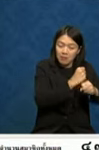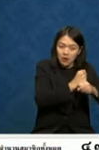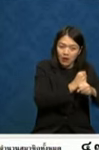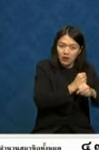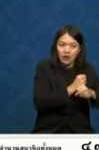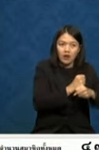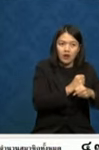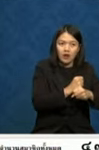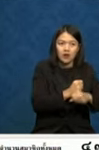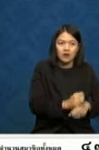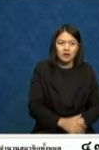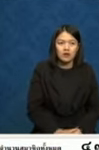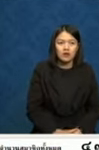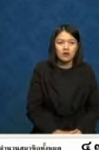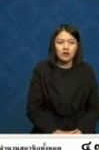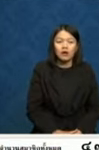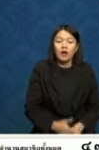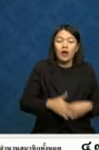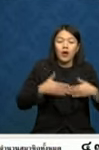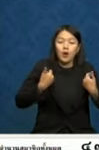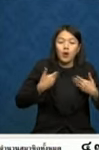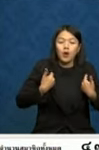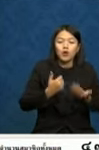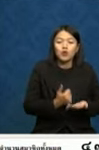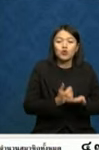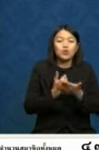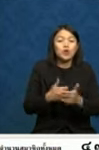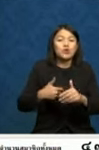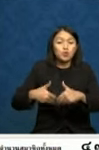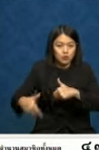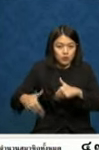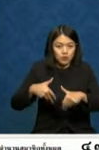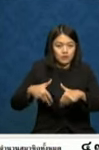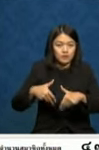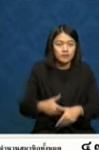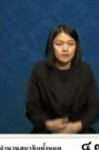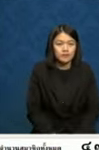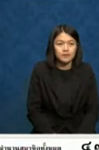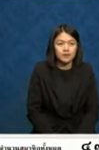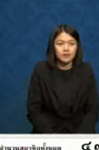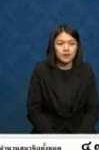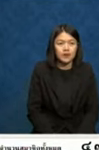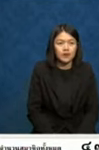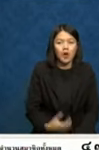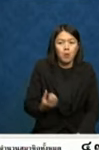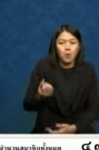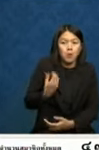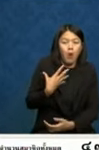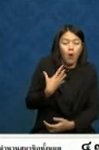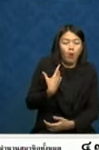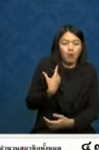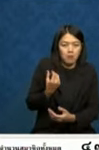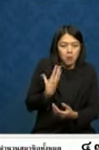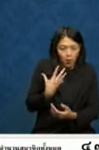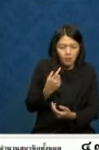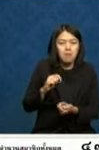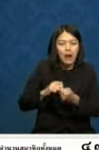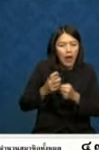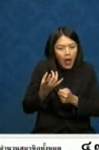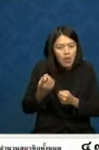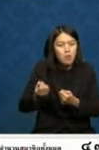เพื่อความอำนวยความสะดวกกับพี่น้องประชาชนนะครับที่มาแจ้งเหตุนะครับแ